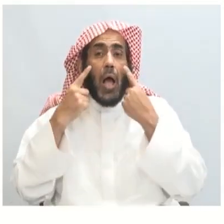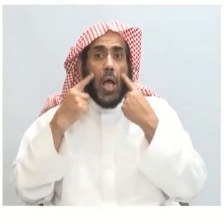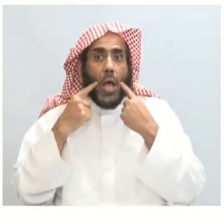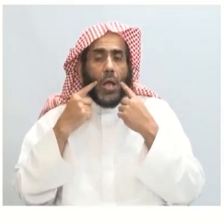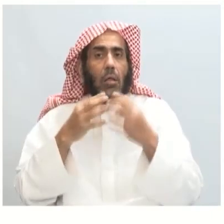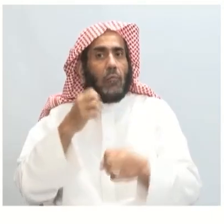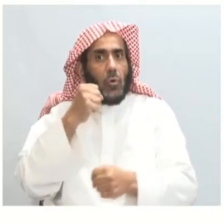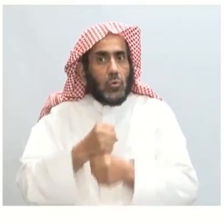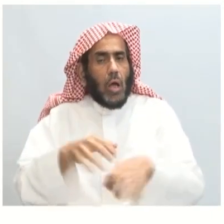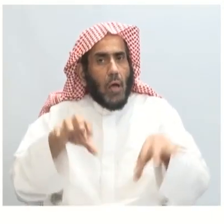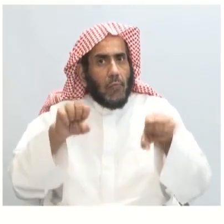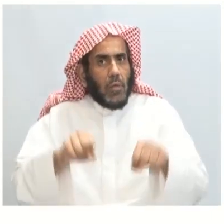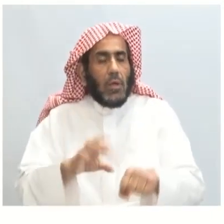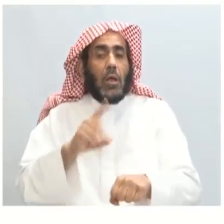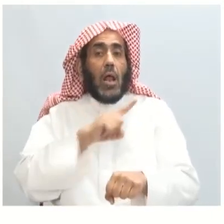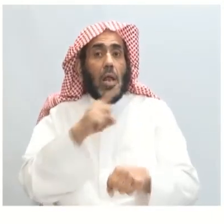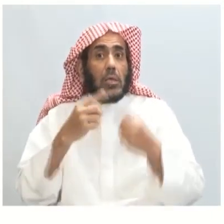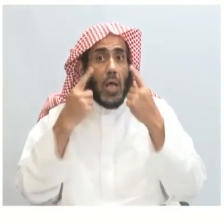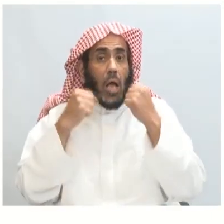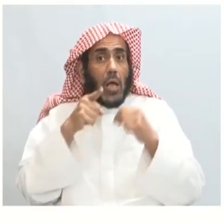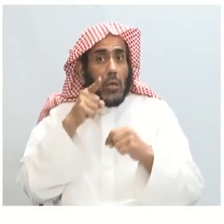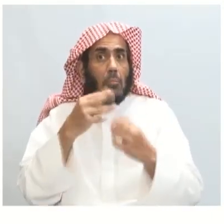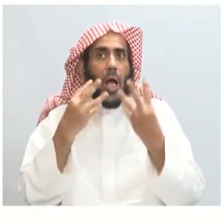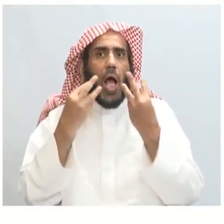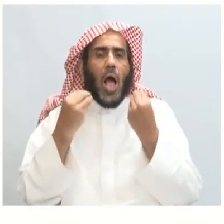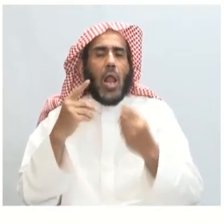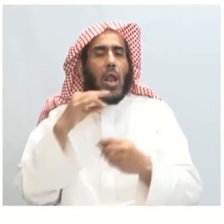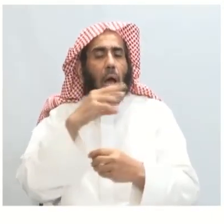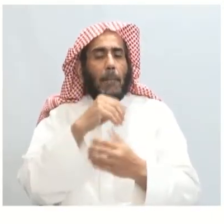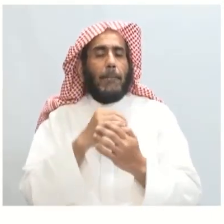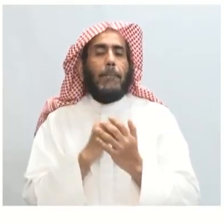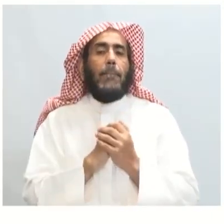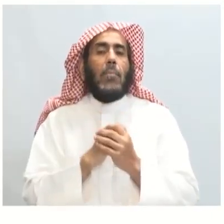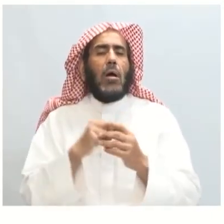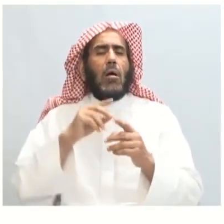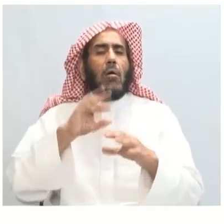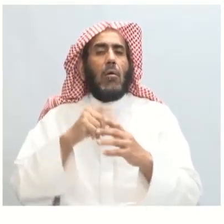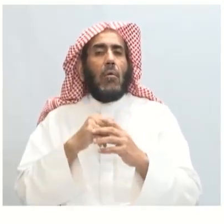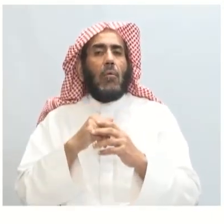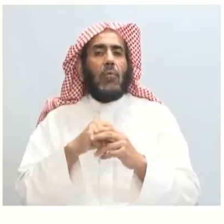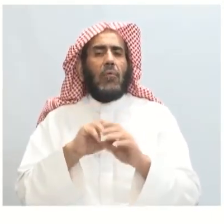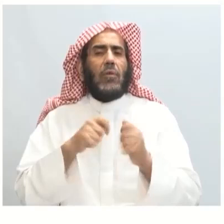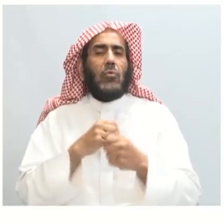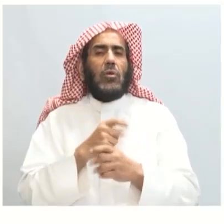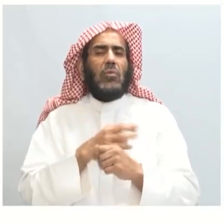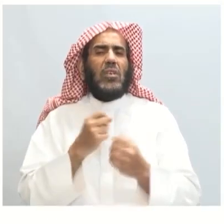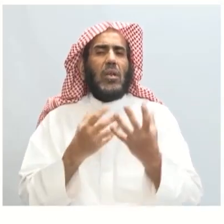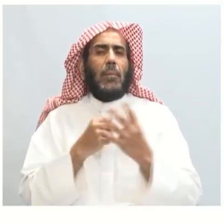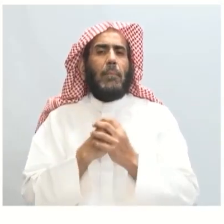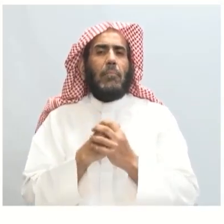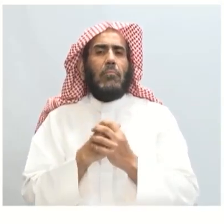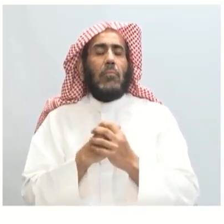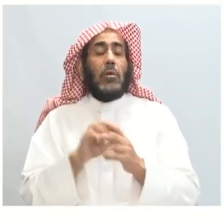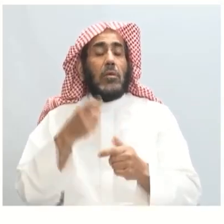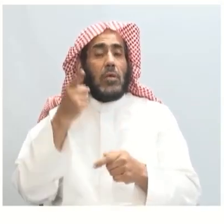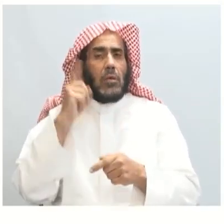فصنها اليست حياتك احلى نغم فكيف تحيل النعيم جحيما